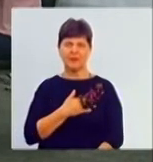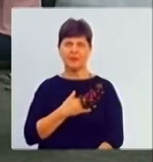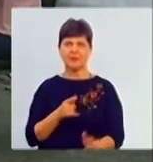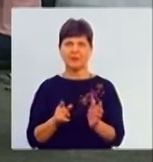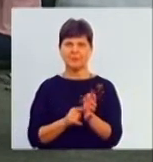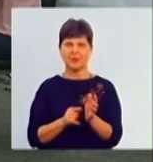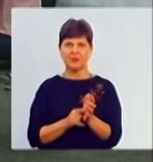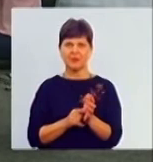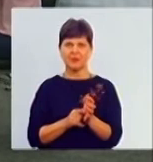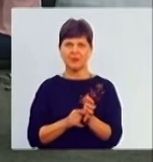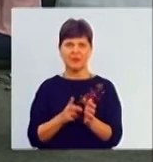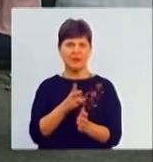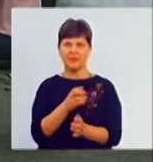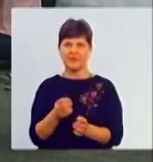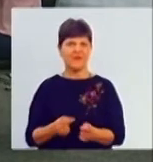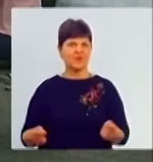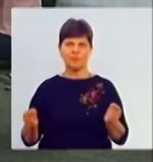здається, не відповідає